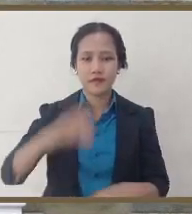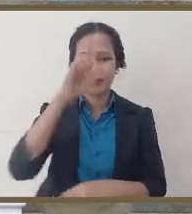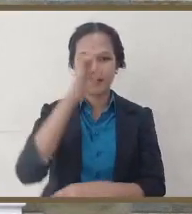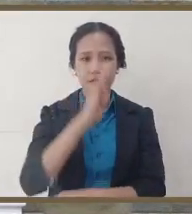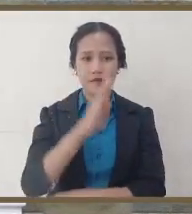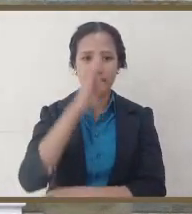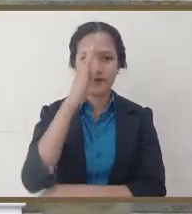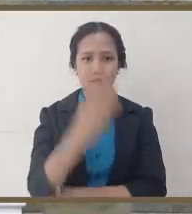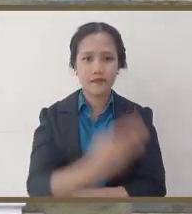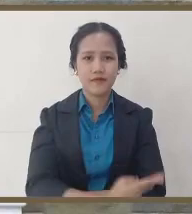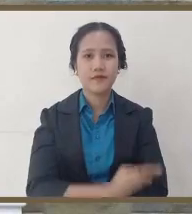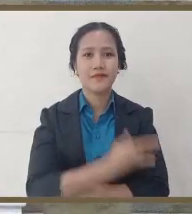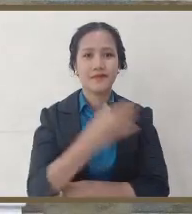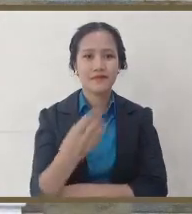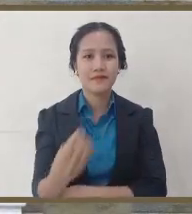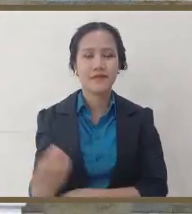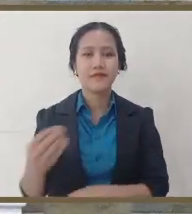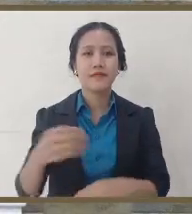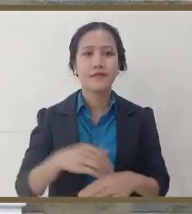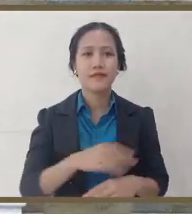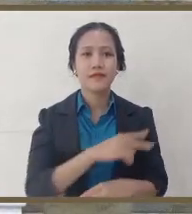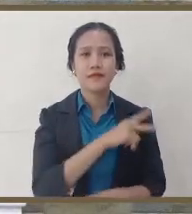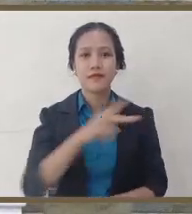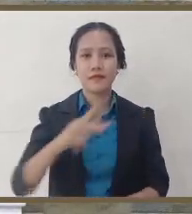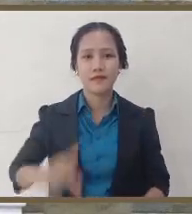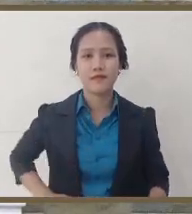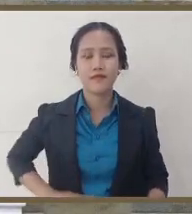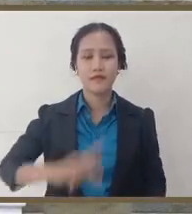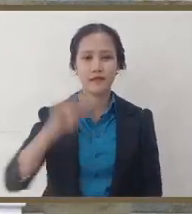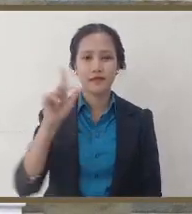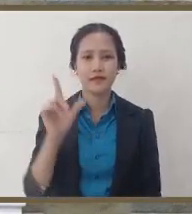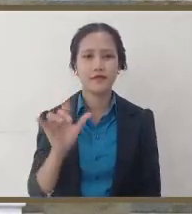at maghahari magpawalang